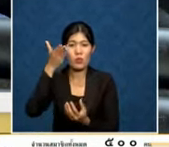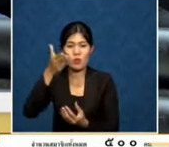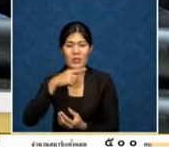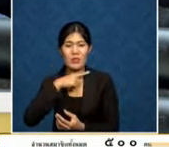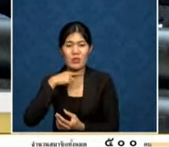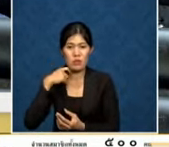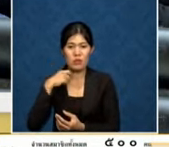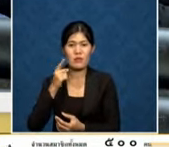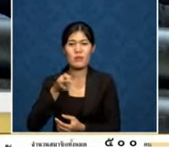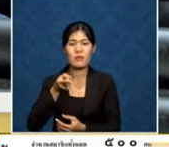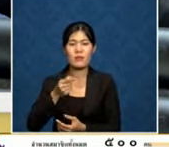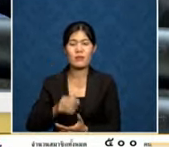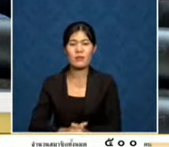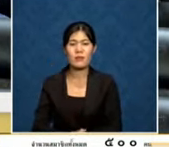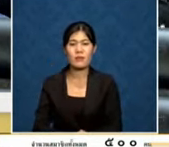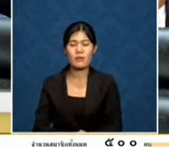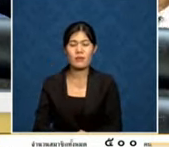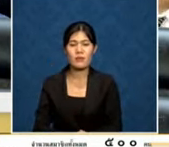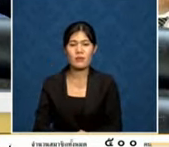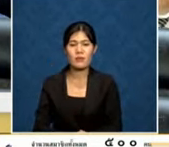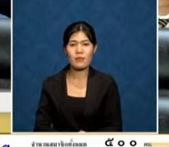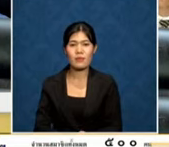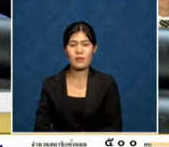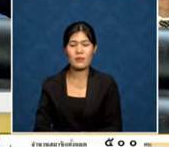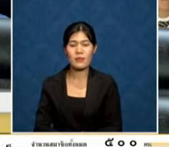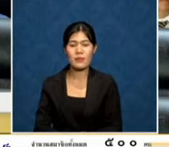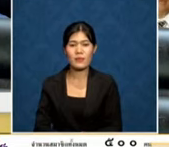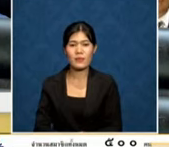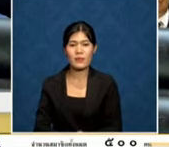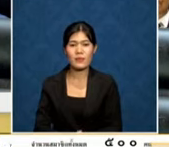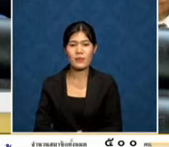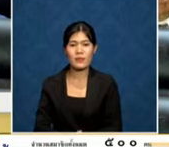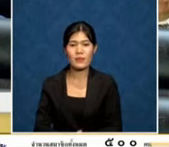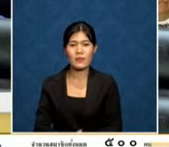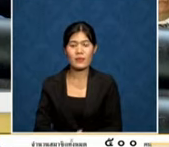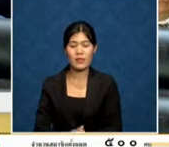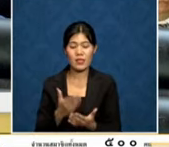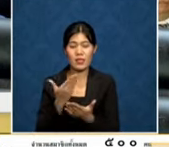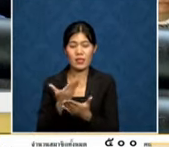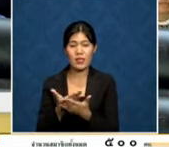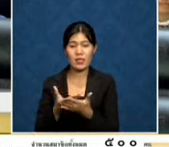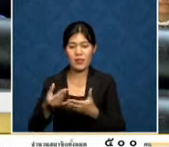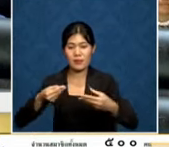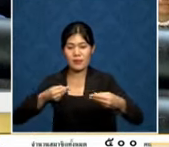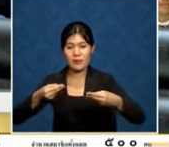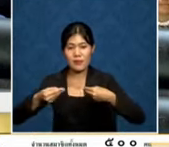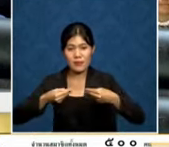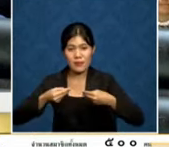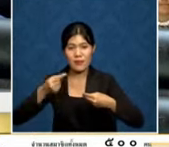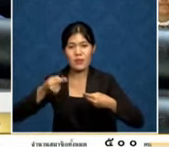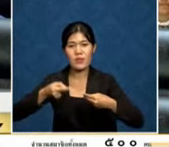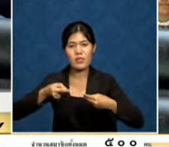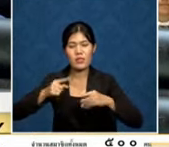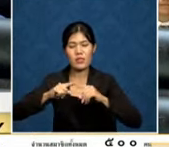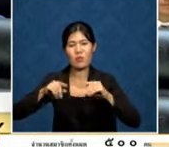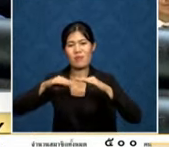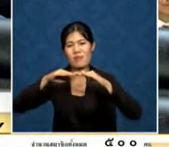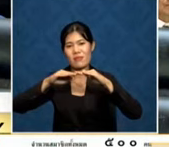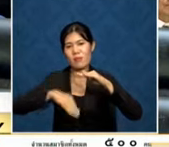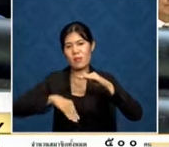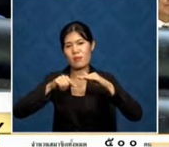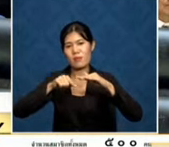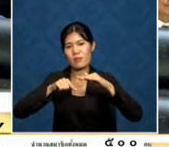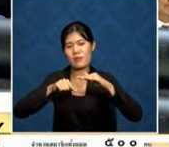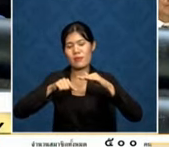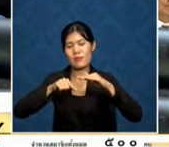ปลายมากกว่าเพราะว่าท่านประธานครับการจัดเก็บรายได้จริงนั้นอาจจะต่ำกว่าการประมาณการตัว